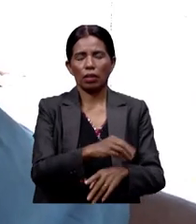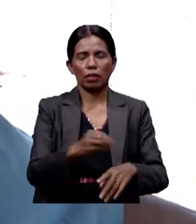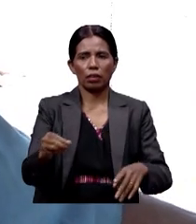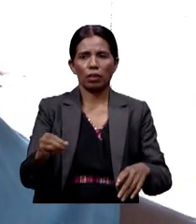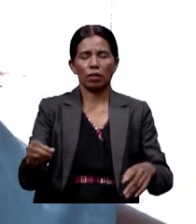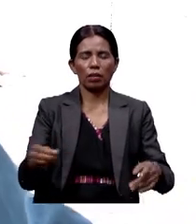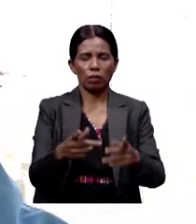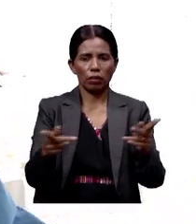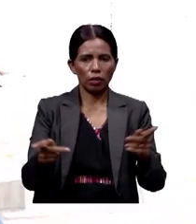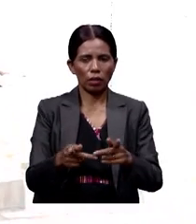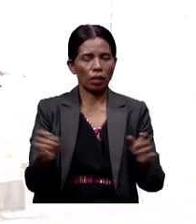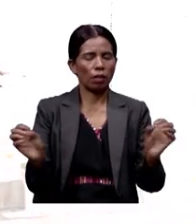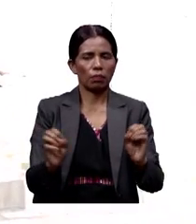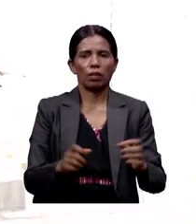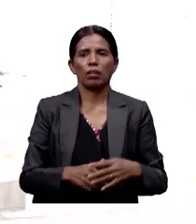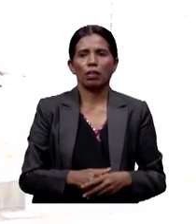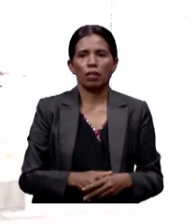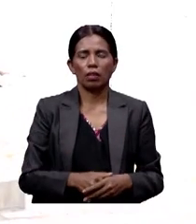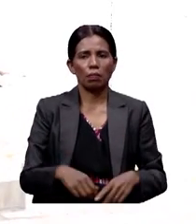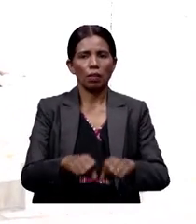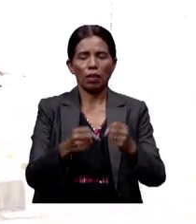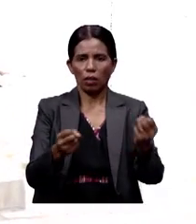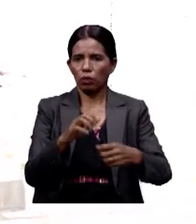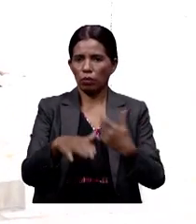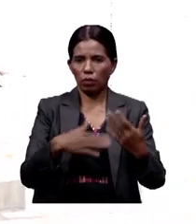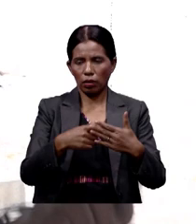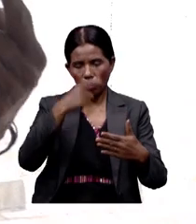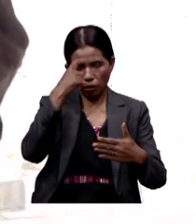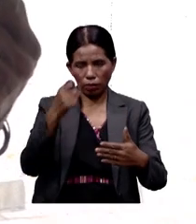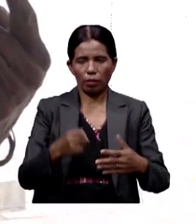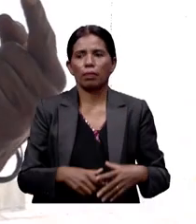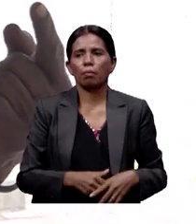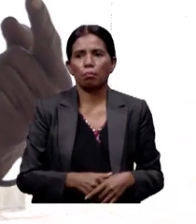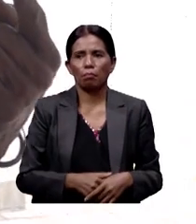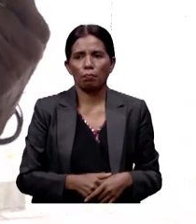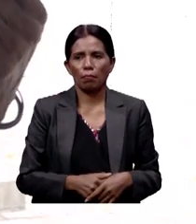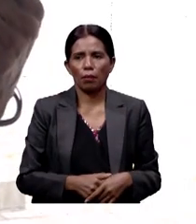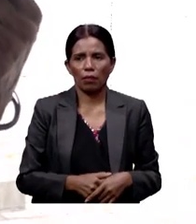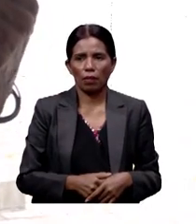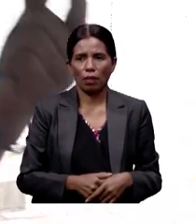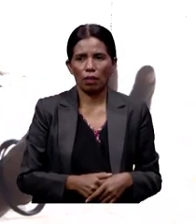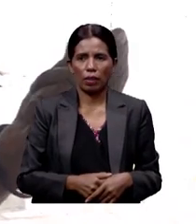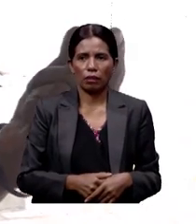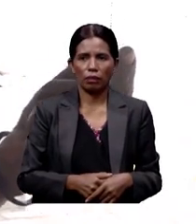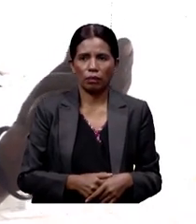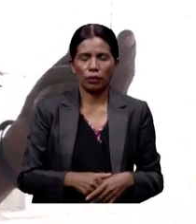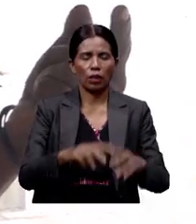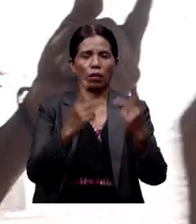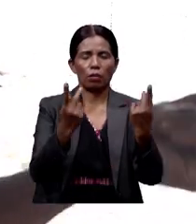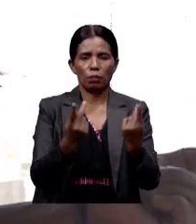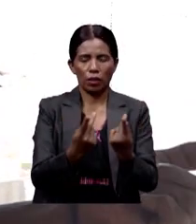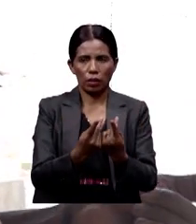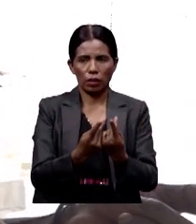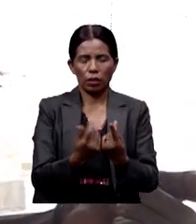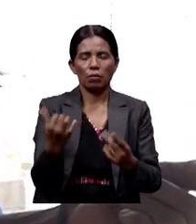fi nia bele be fruju ti a anta foi ne rao ke a kompinia ne ne